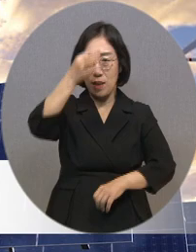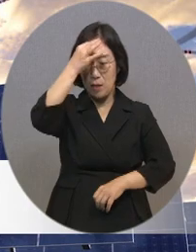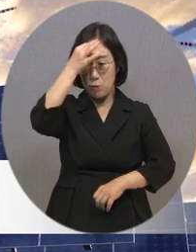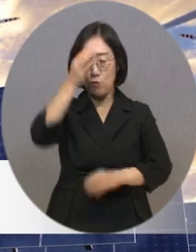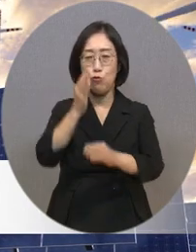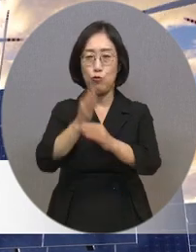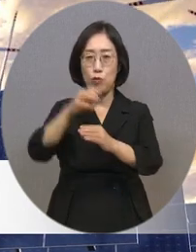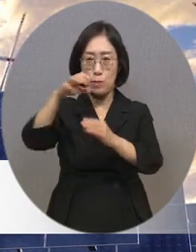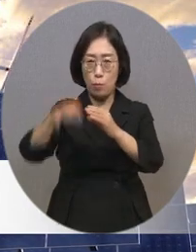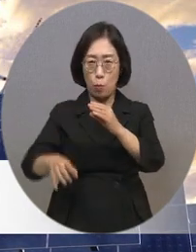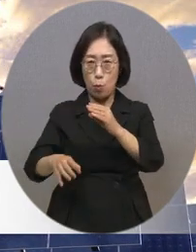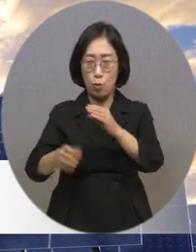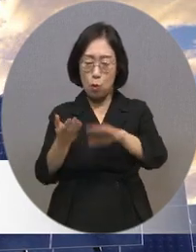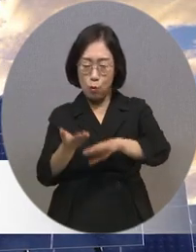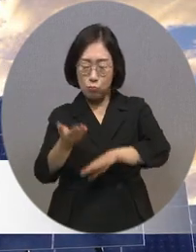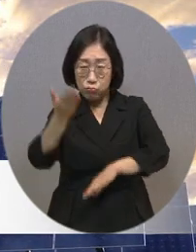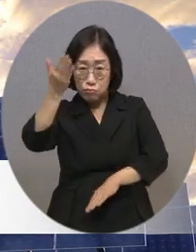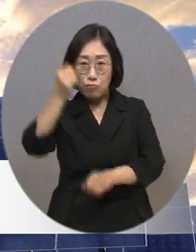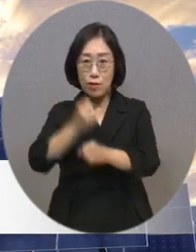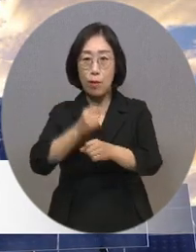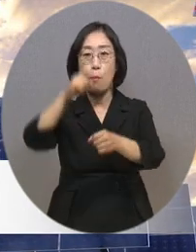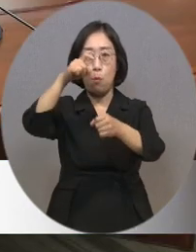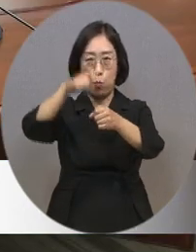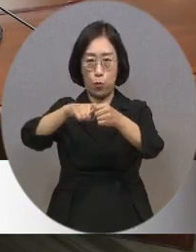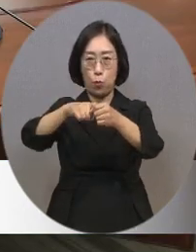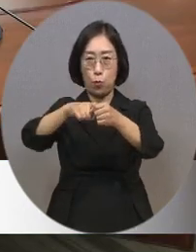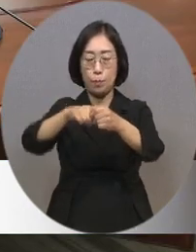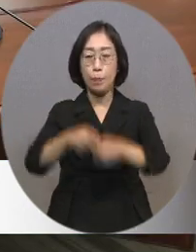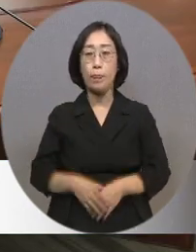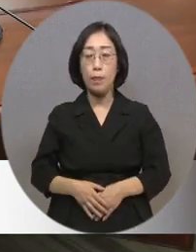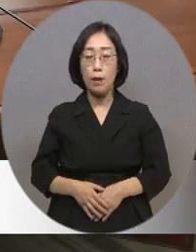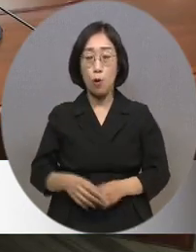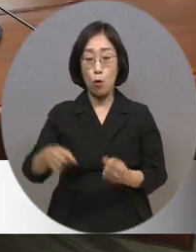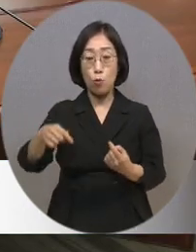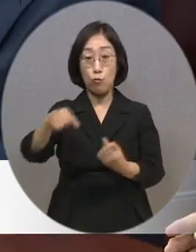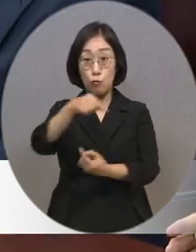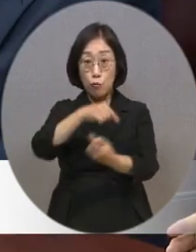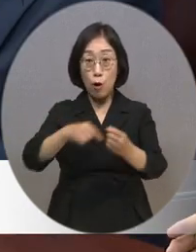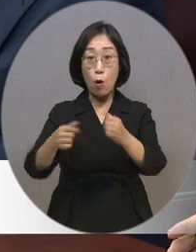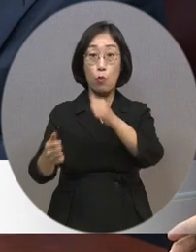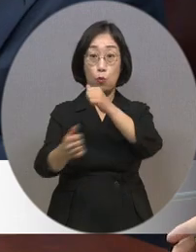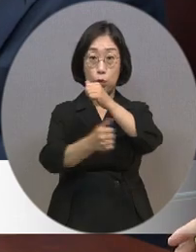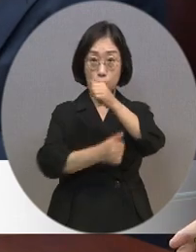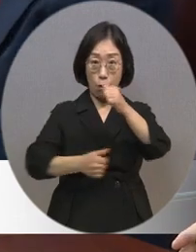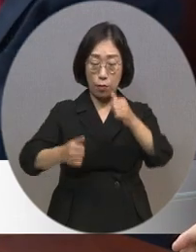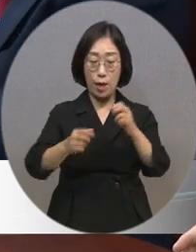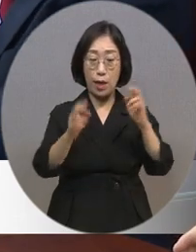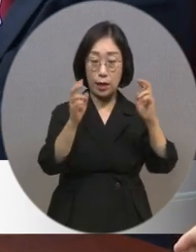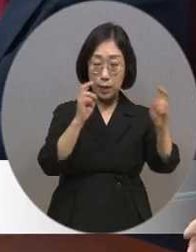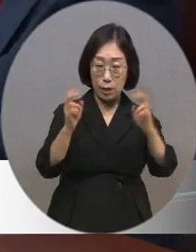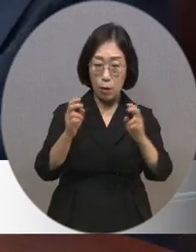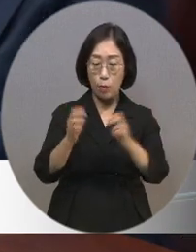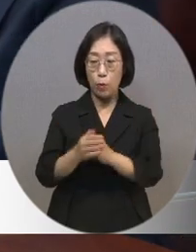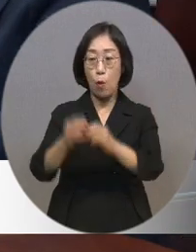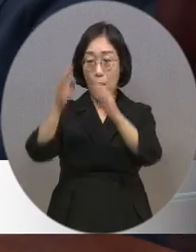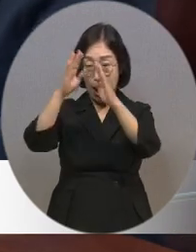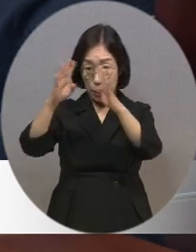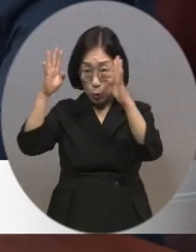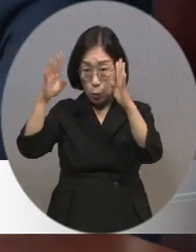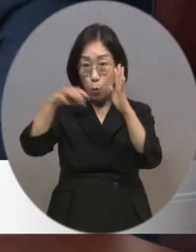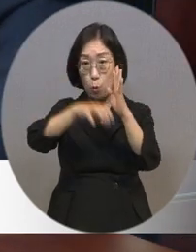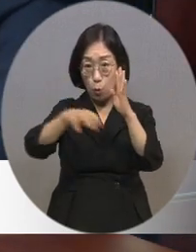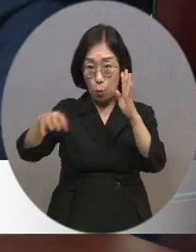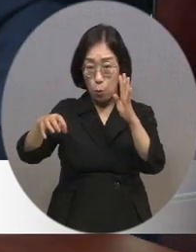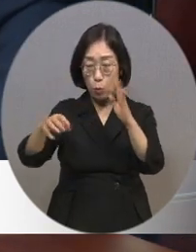중심지로 도약한다는 목표를 내세웠습니다. 이에 운영위원회가 기업과 교육기관의 협력을 통한